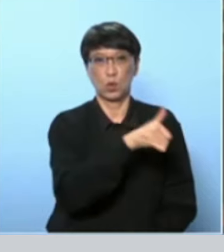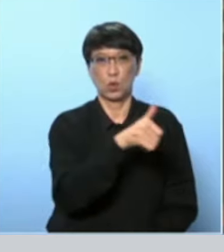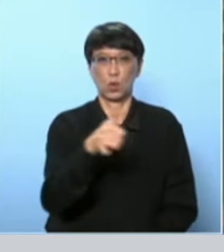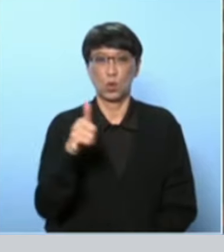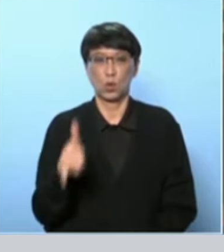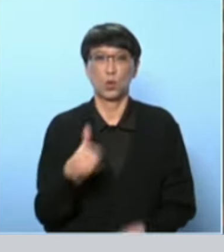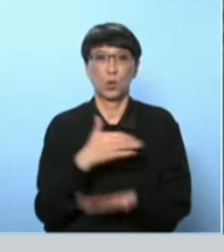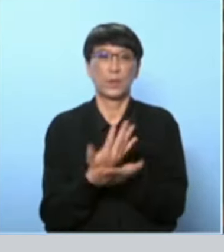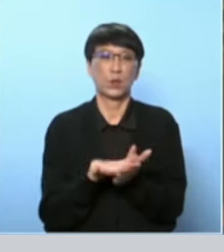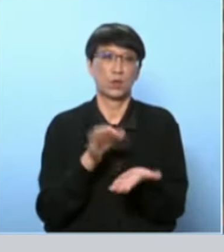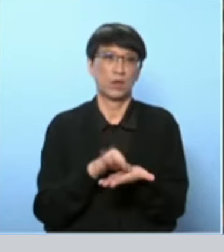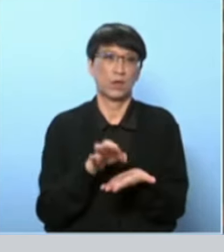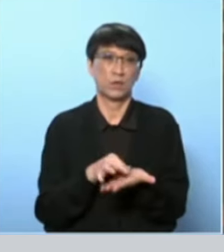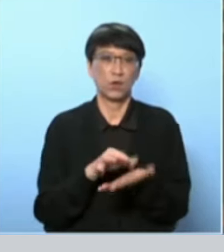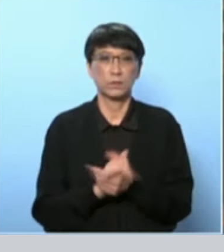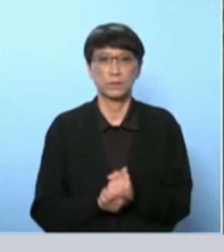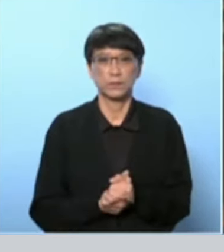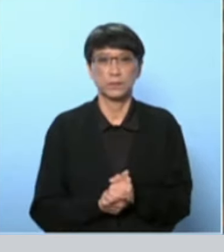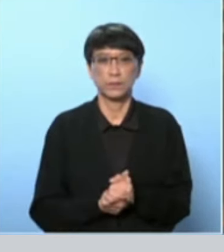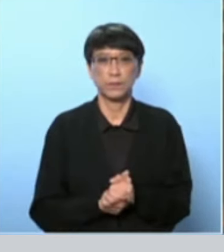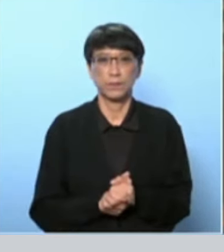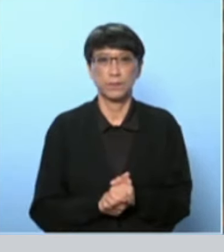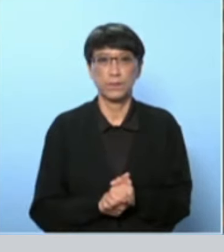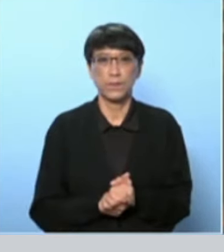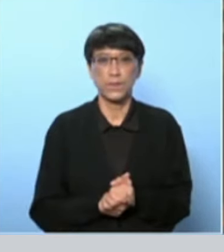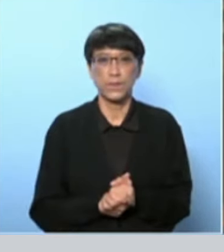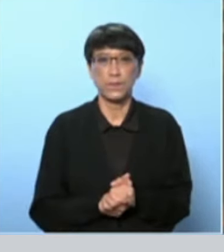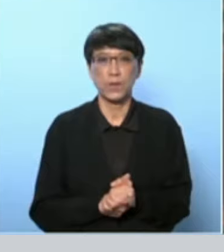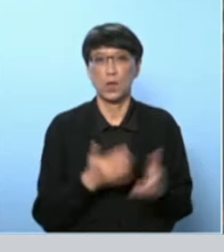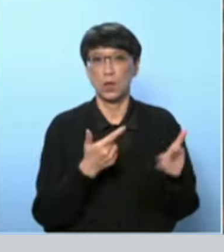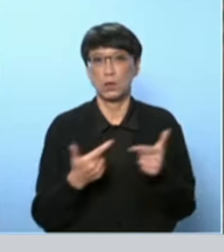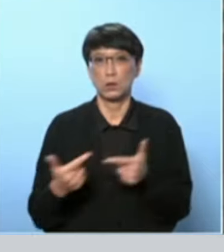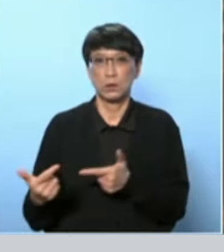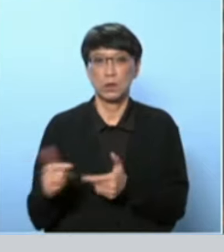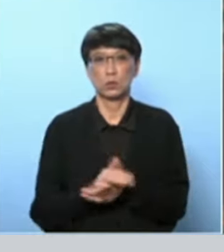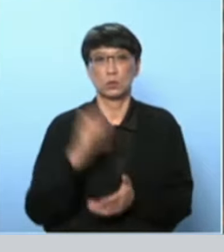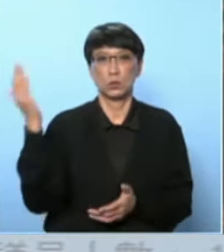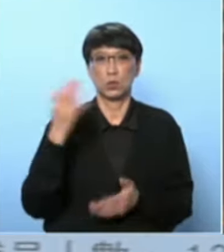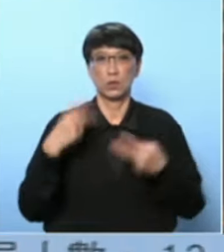的、地點呢 去旅遊的。那這個我們可以繼續跟、旅發局一起去考慮。